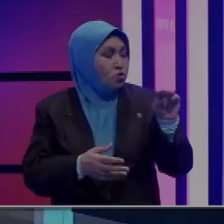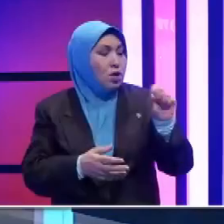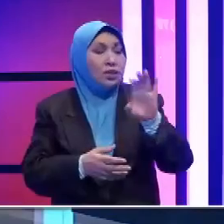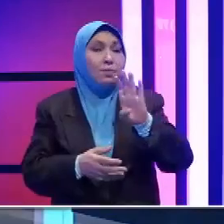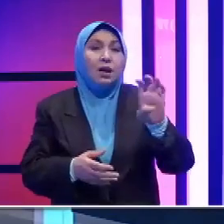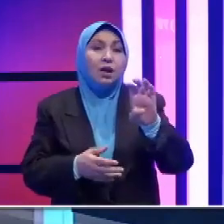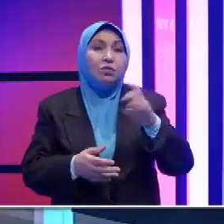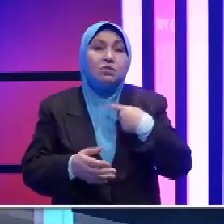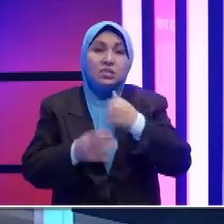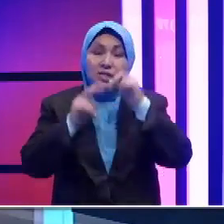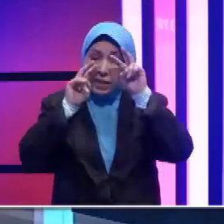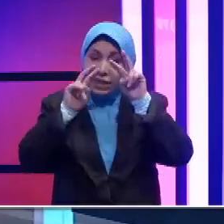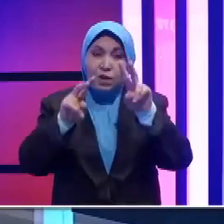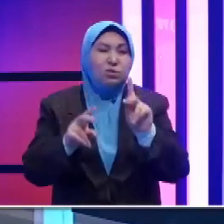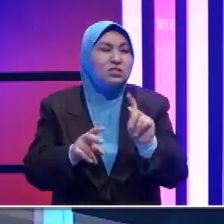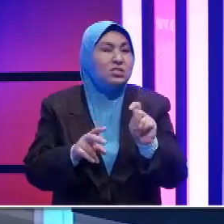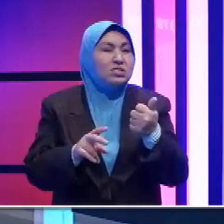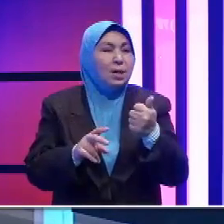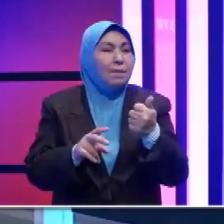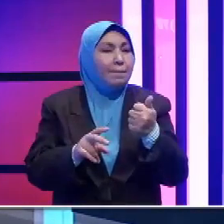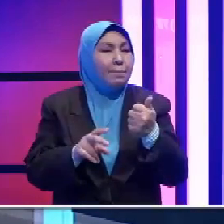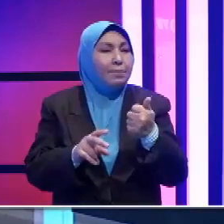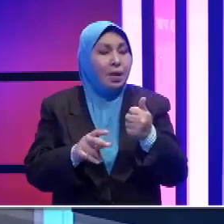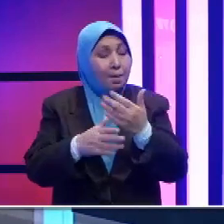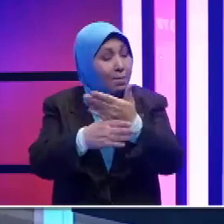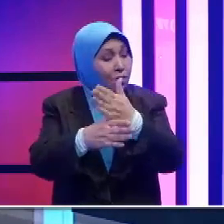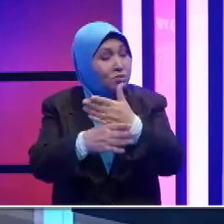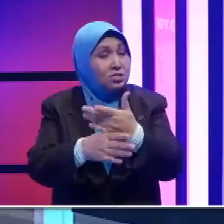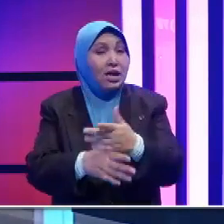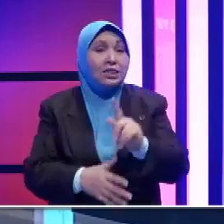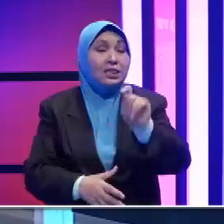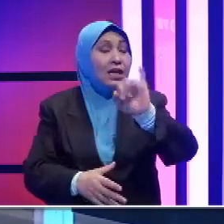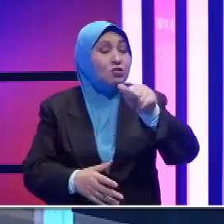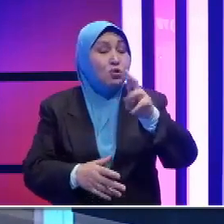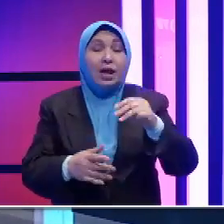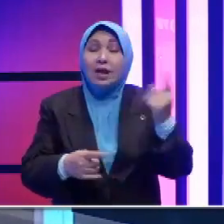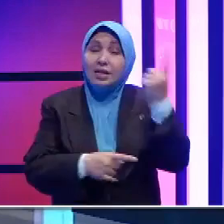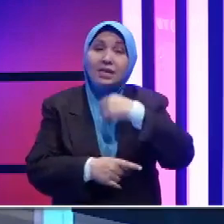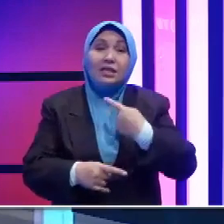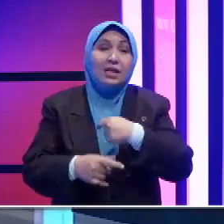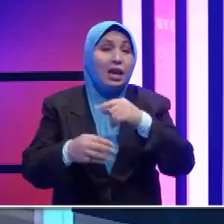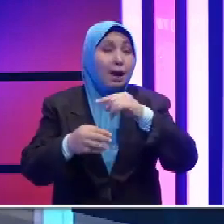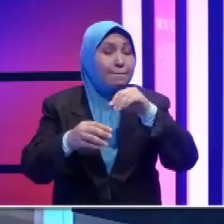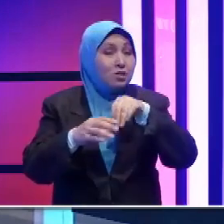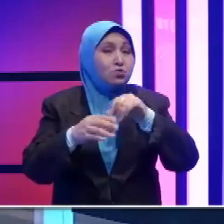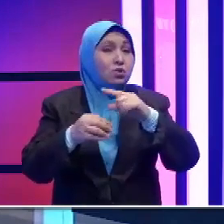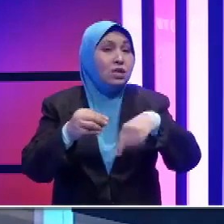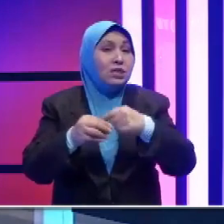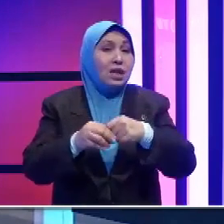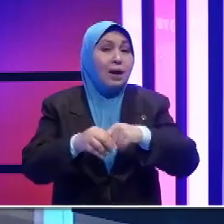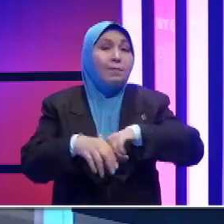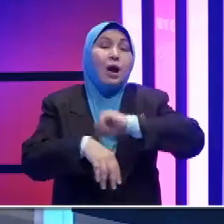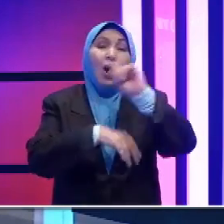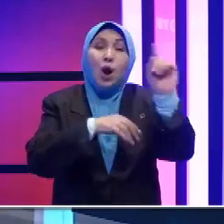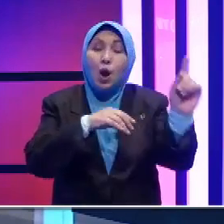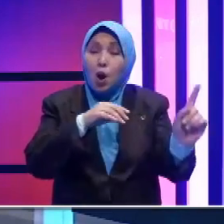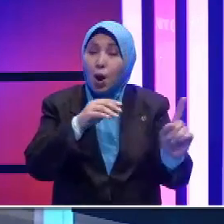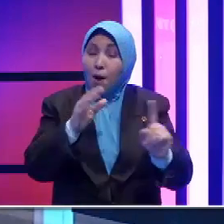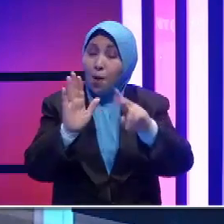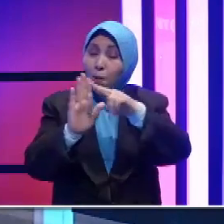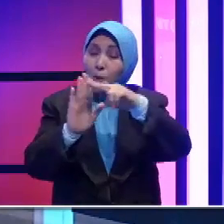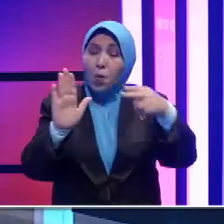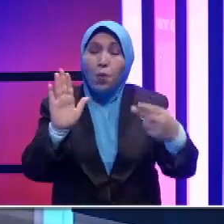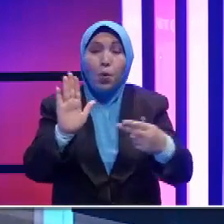cuma dikit enak lihat sekejap e-proposal tajwid hari ini kita enak masuk tentang hukum mad Nah tadi kita